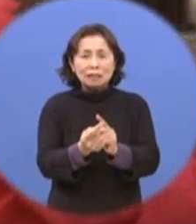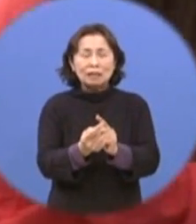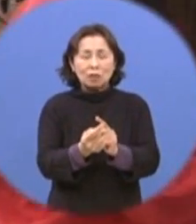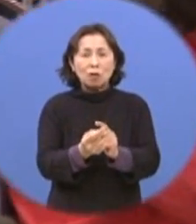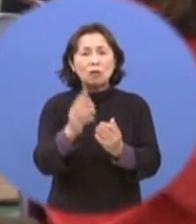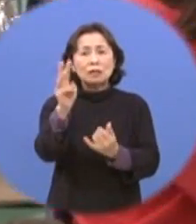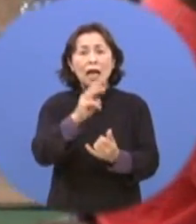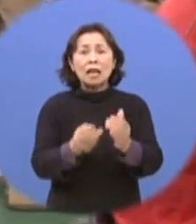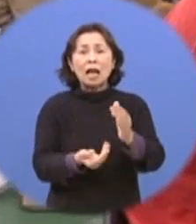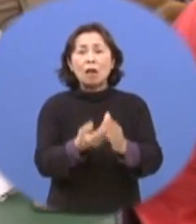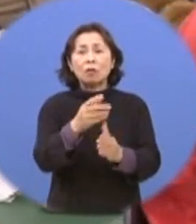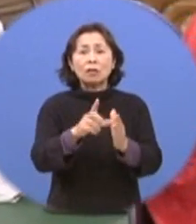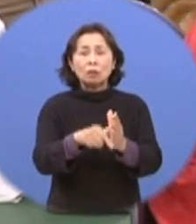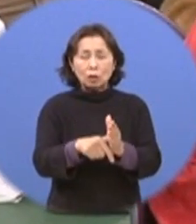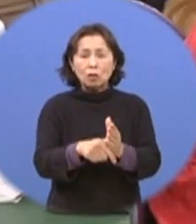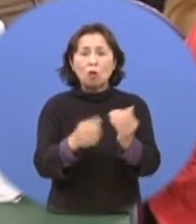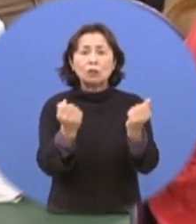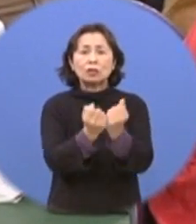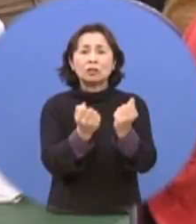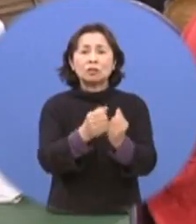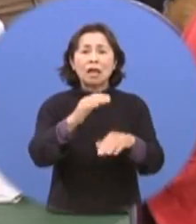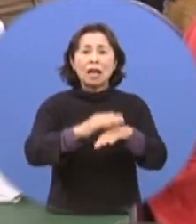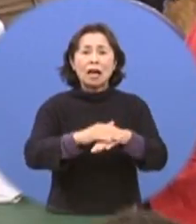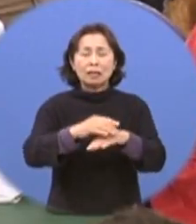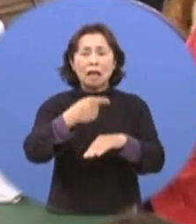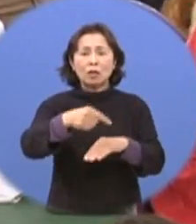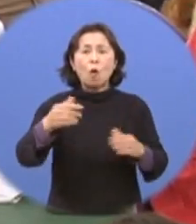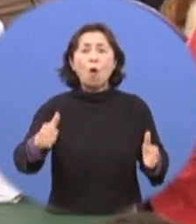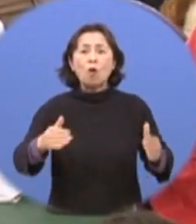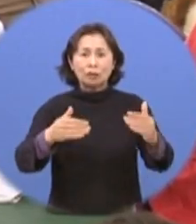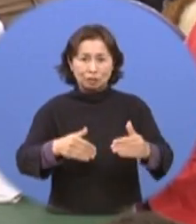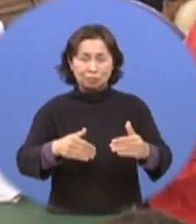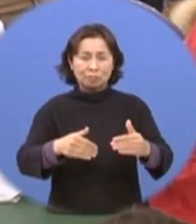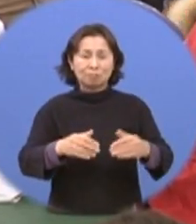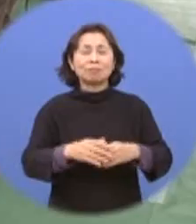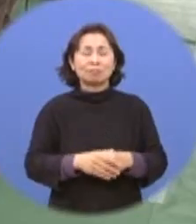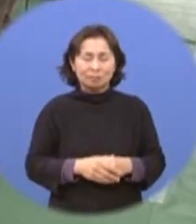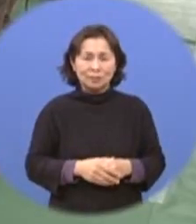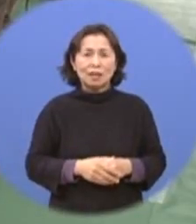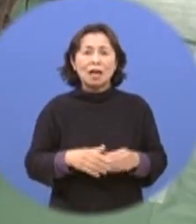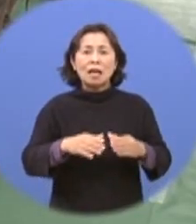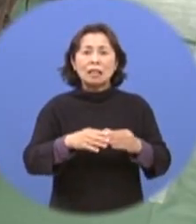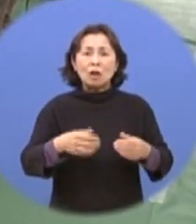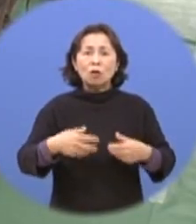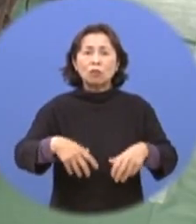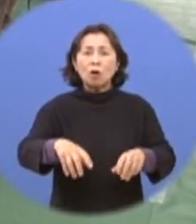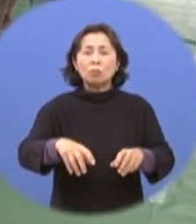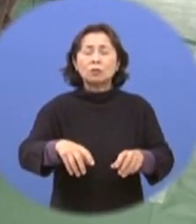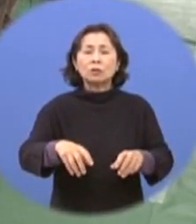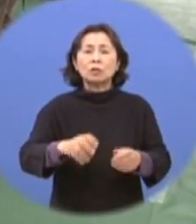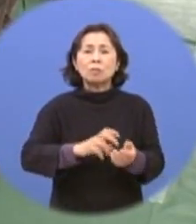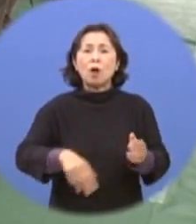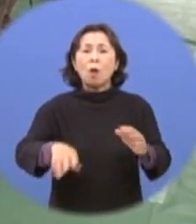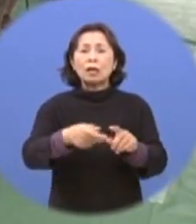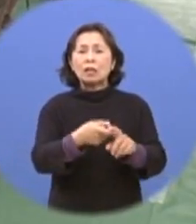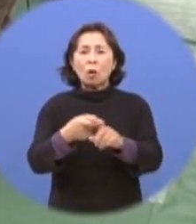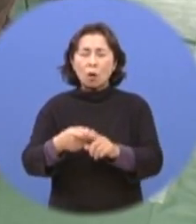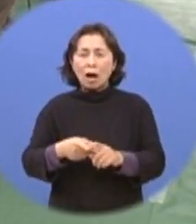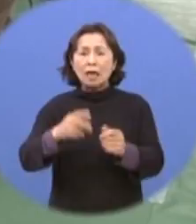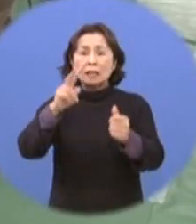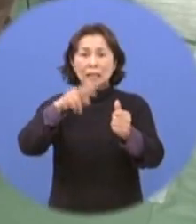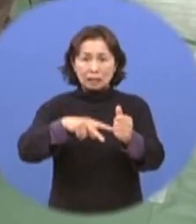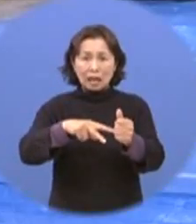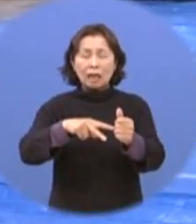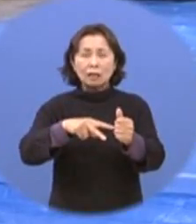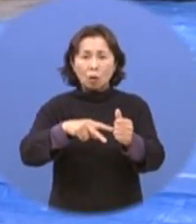た金氏は公益社団法人日本動物病院協会認定課程兼インストラクターの